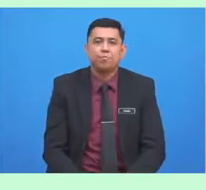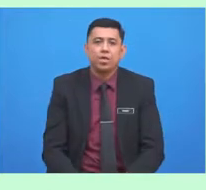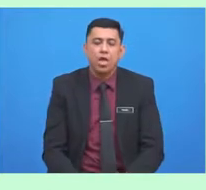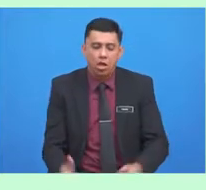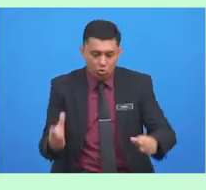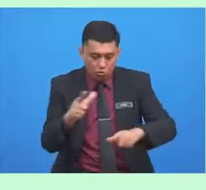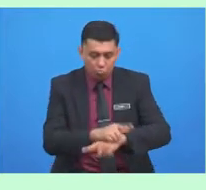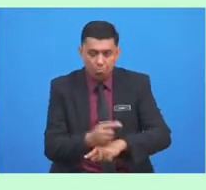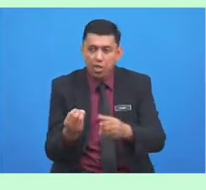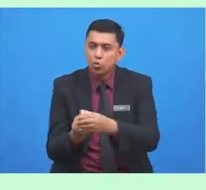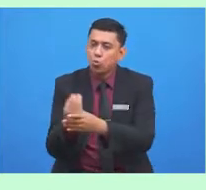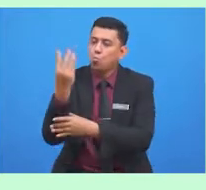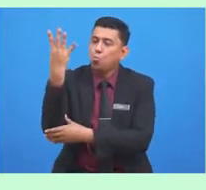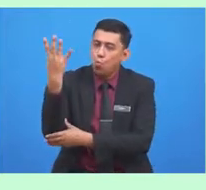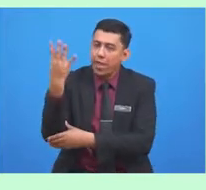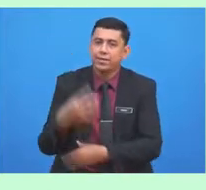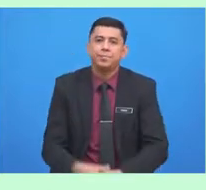letupan tumbuhan.